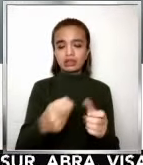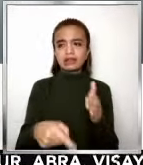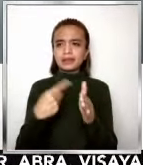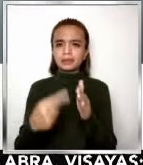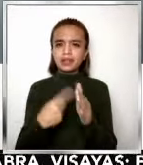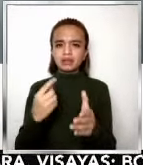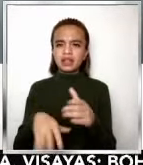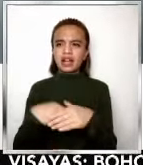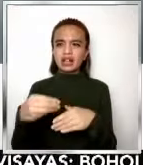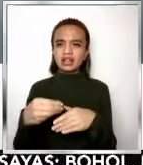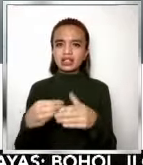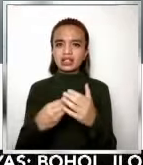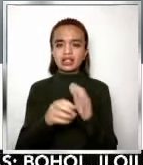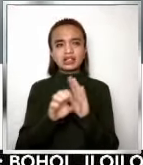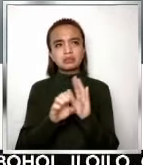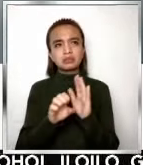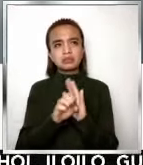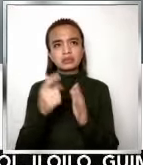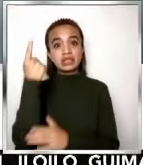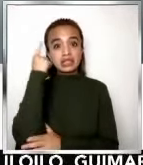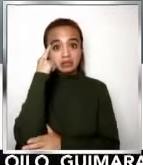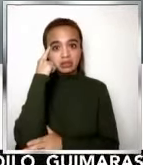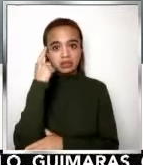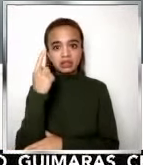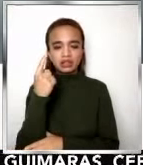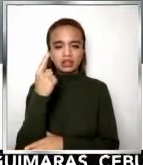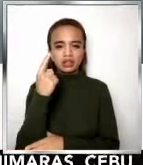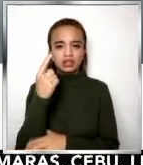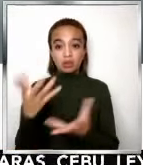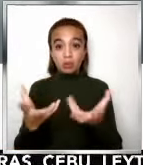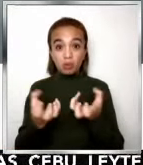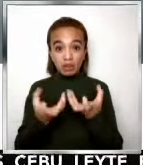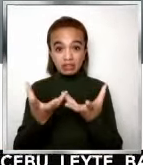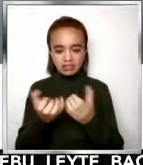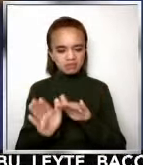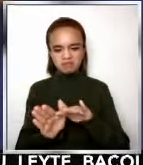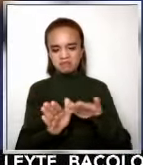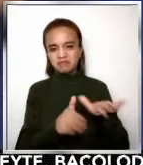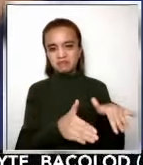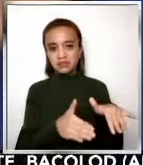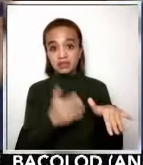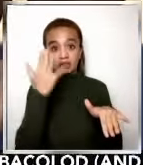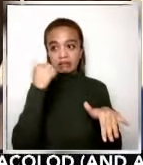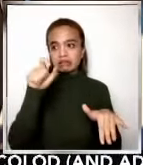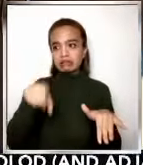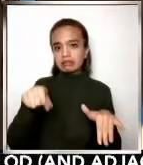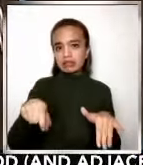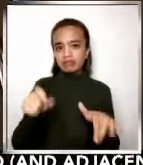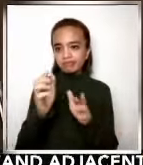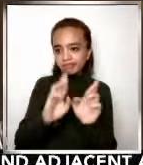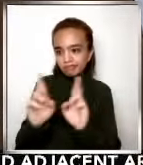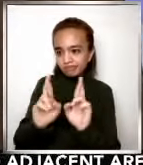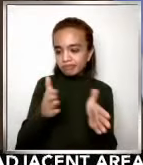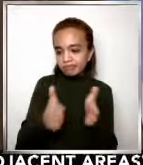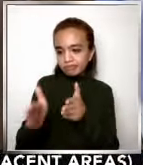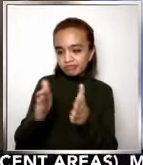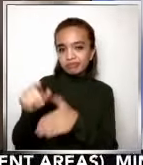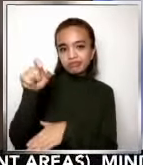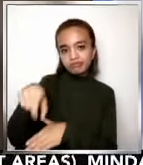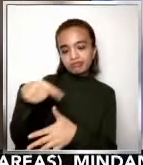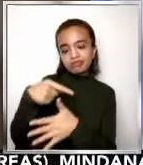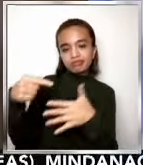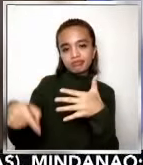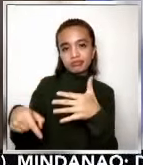lang, iisang tabi mo na kasi meron kang kailangan paghandaan na needs. Abala ngayon si Jack sa upcoming series na Never